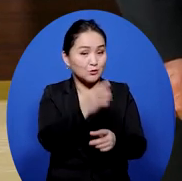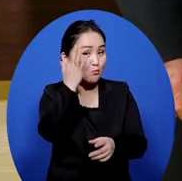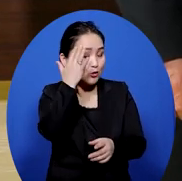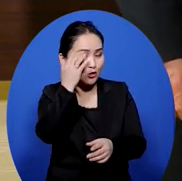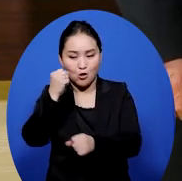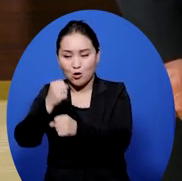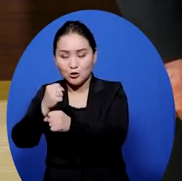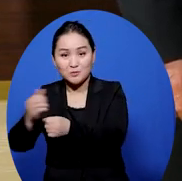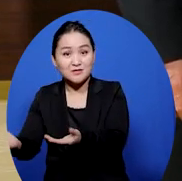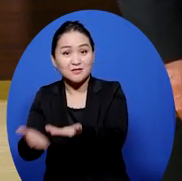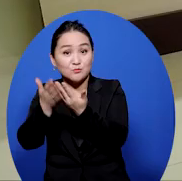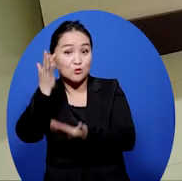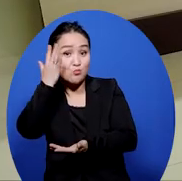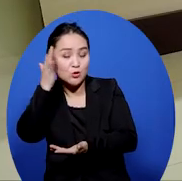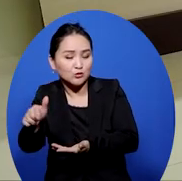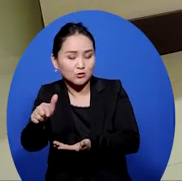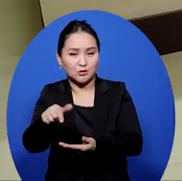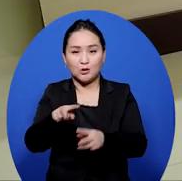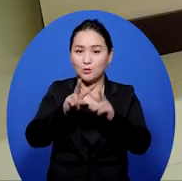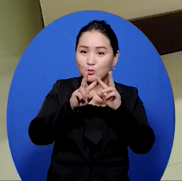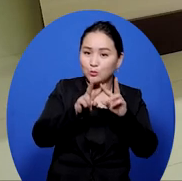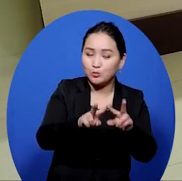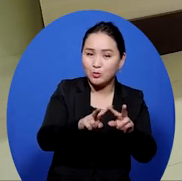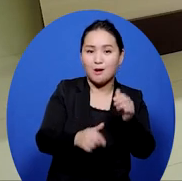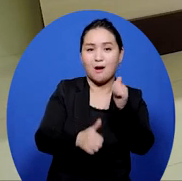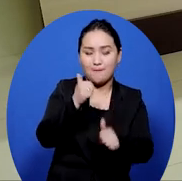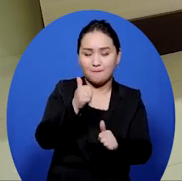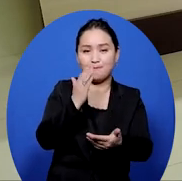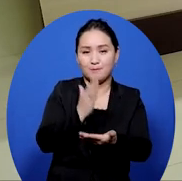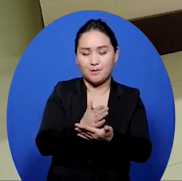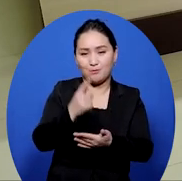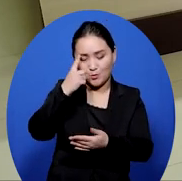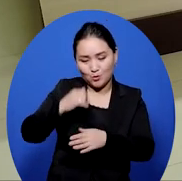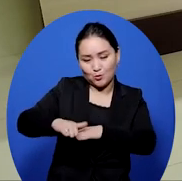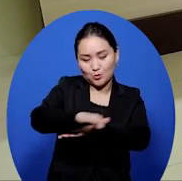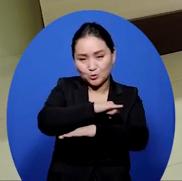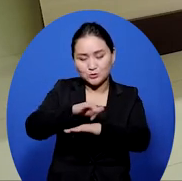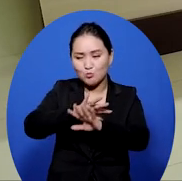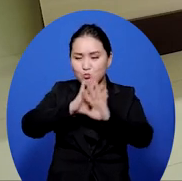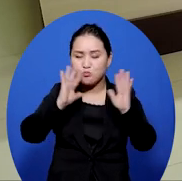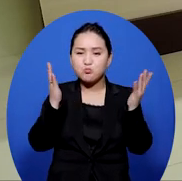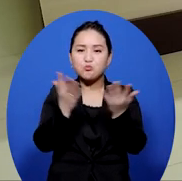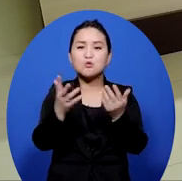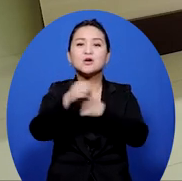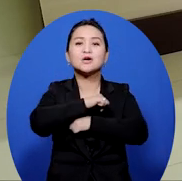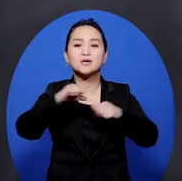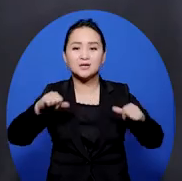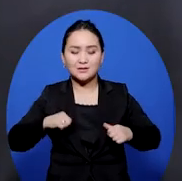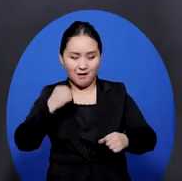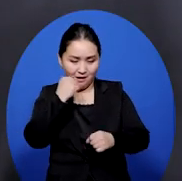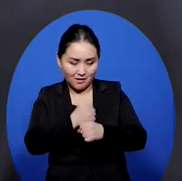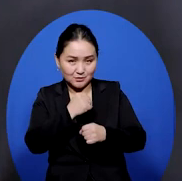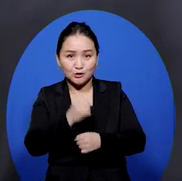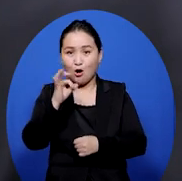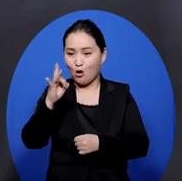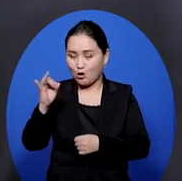бодлого, хөдөлмөр эрхлэлийг дэмжих бодлого үргэлж одоо амжилттай байж улс их орон нийт ард түмэн